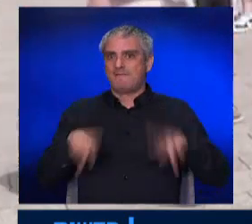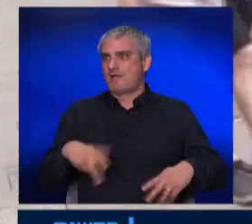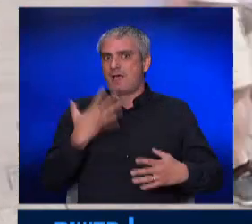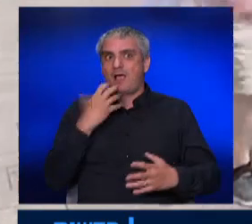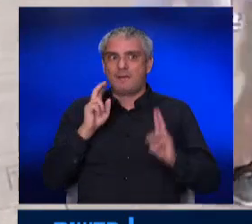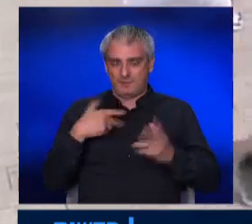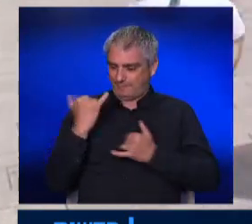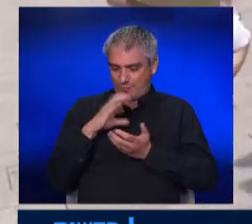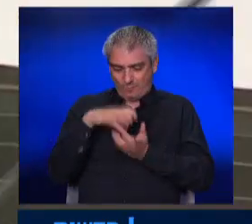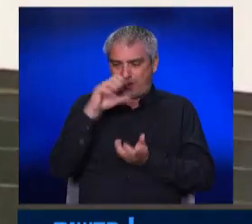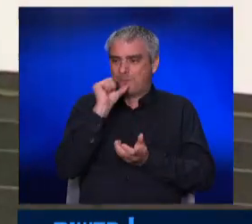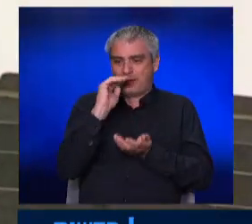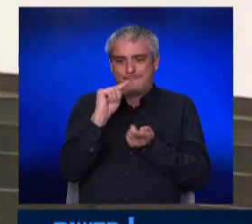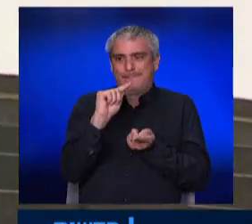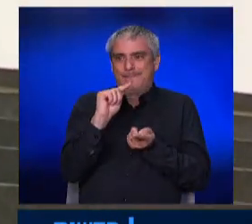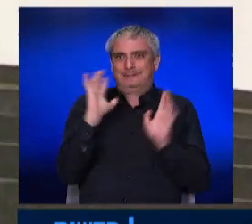calor, con agüita.